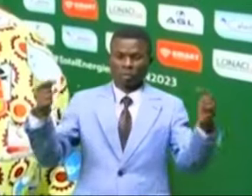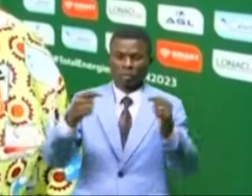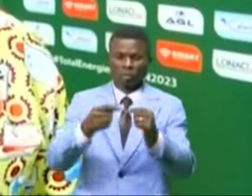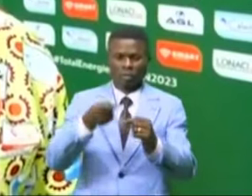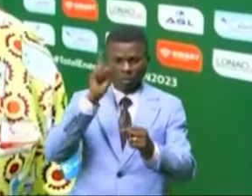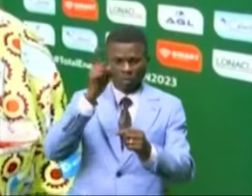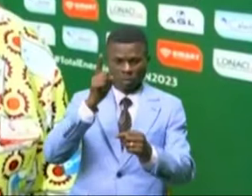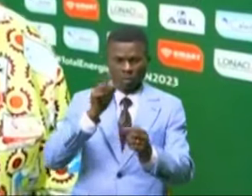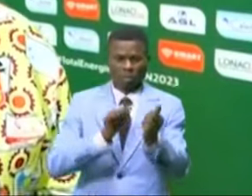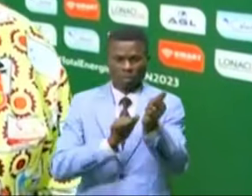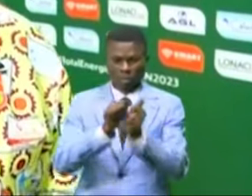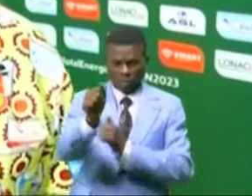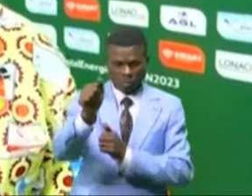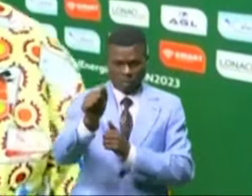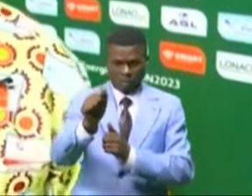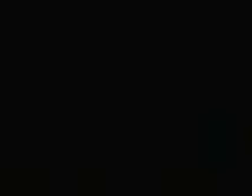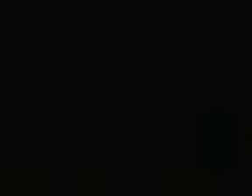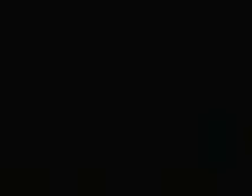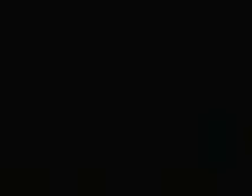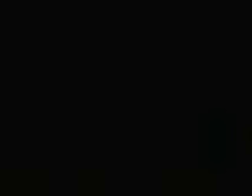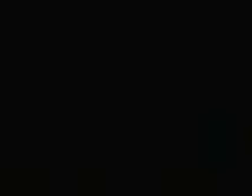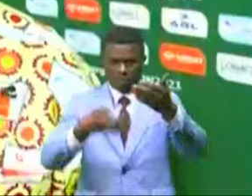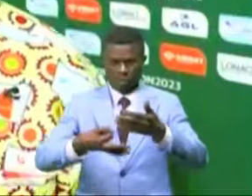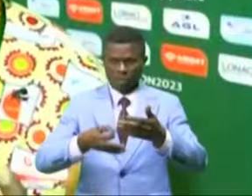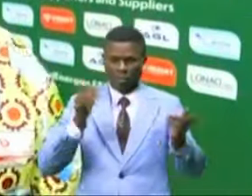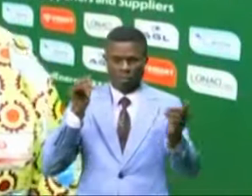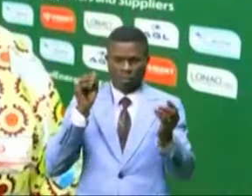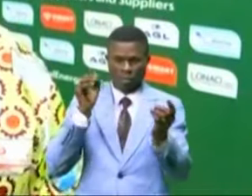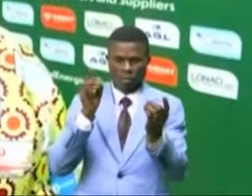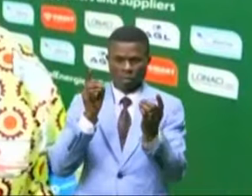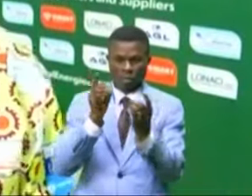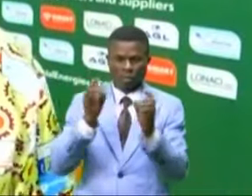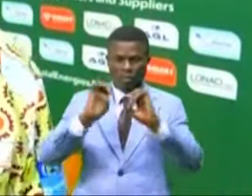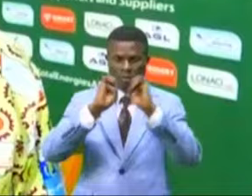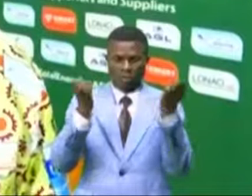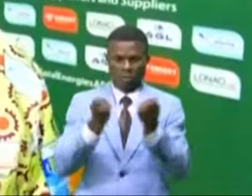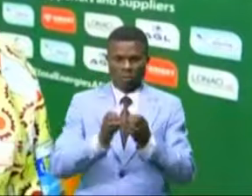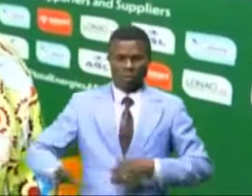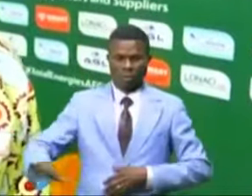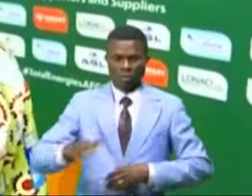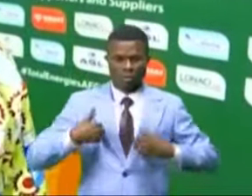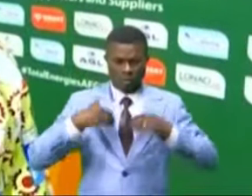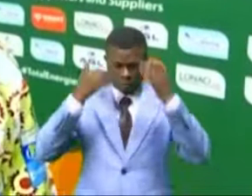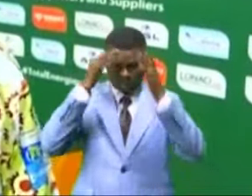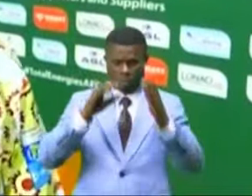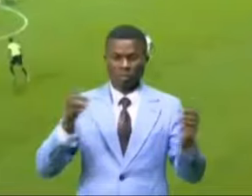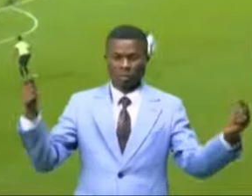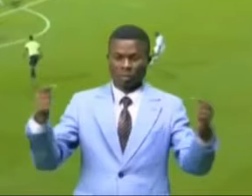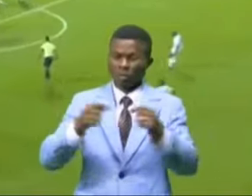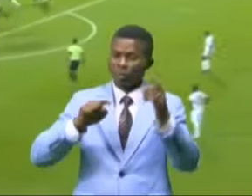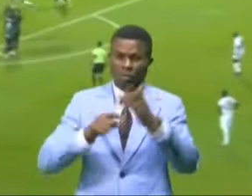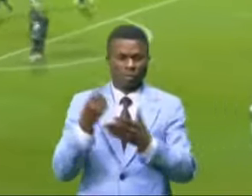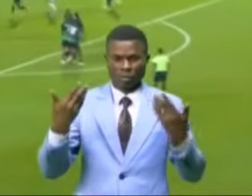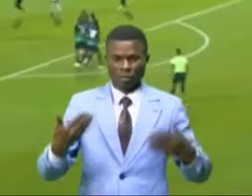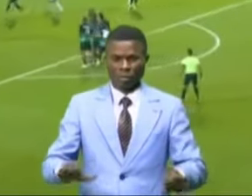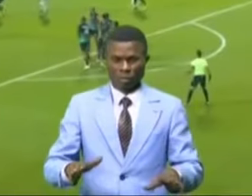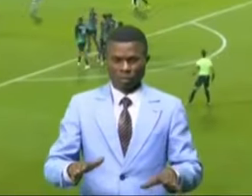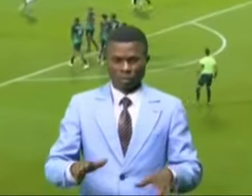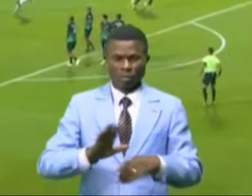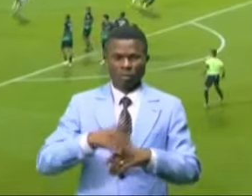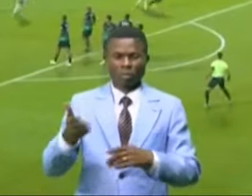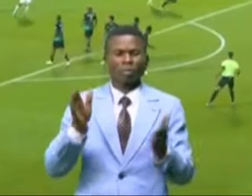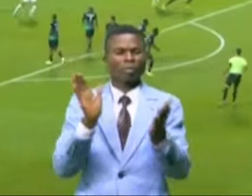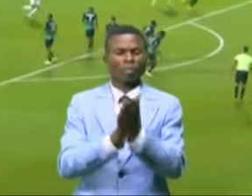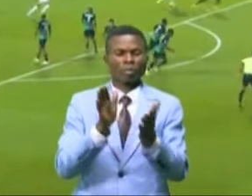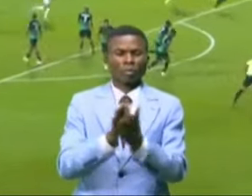en huitième de finale contre l'Égypte. On verra, c'est sûr, un seul match, tout reste possible. Après leur performance acclamée